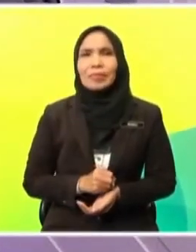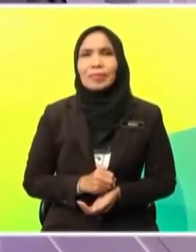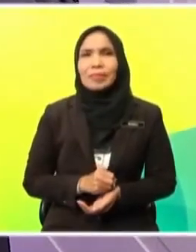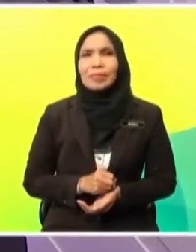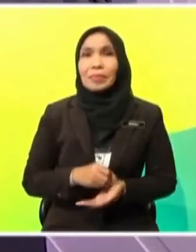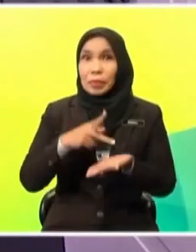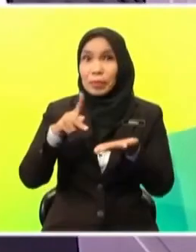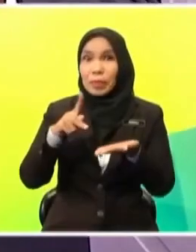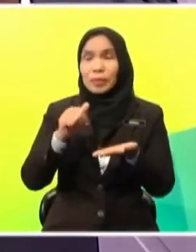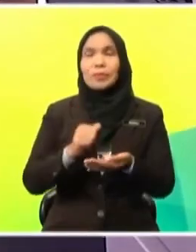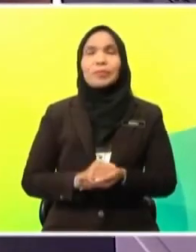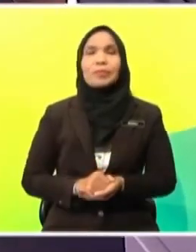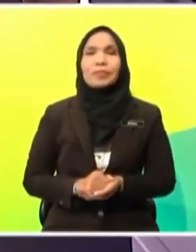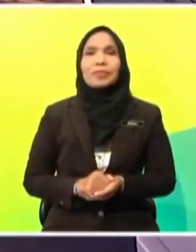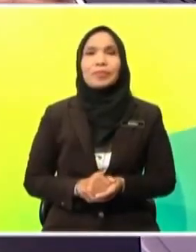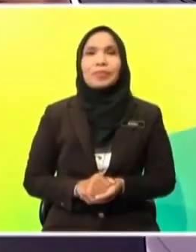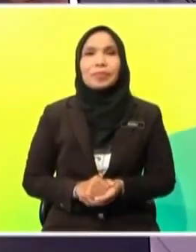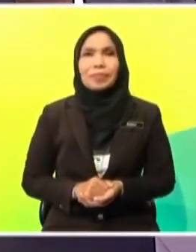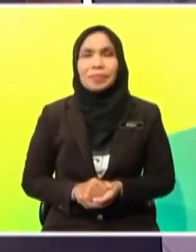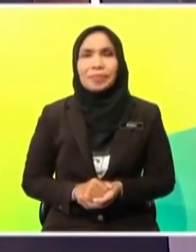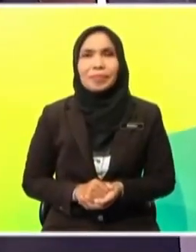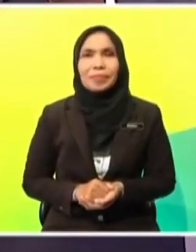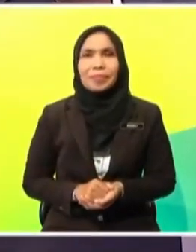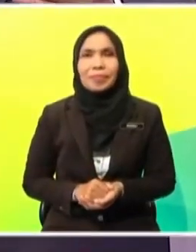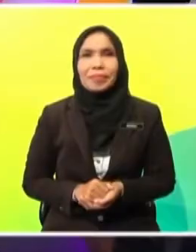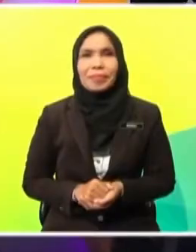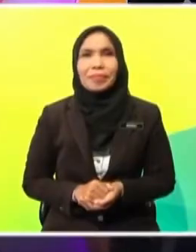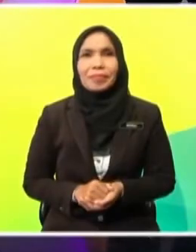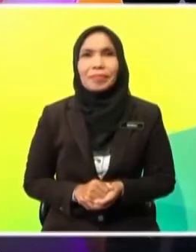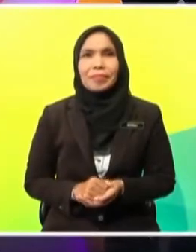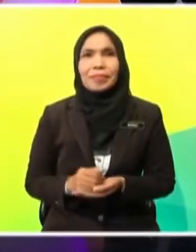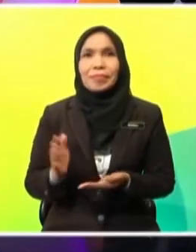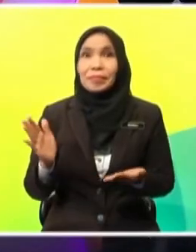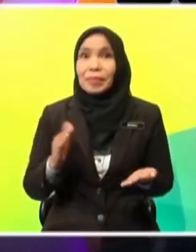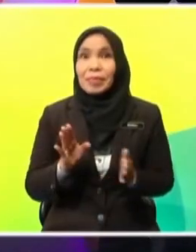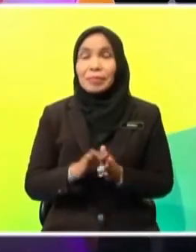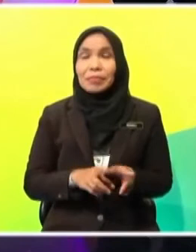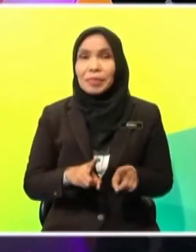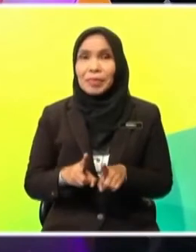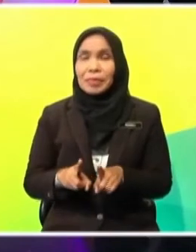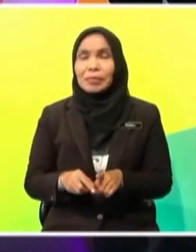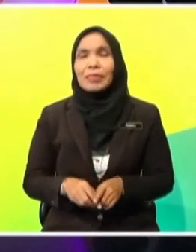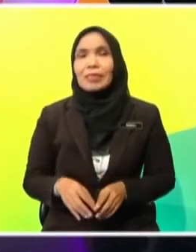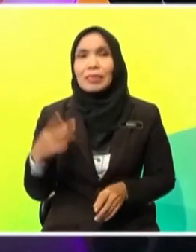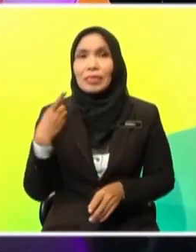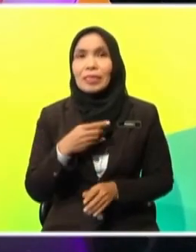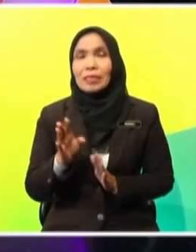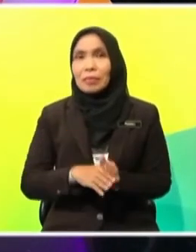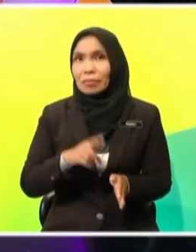bagai kemarau istana surgawi mari bersama kita bersatu